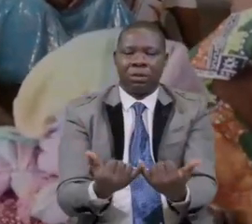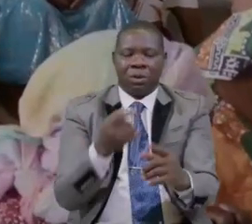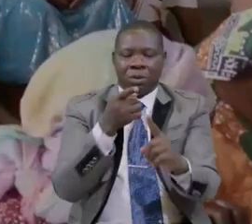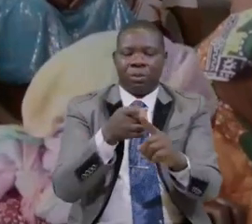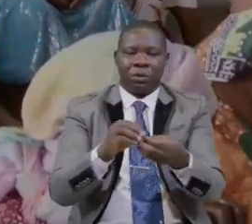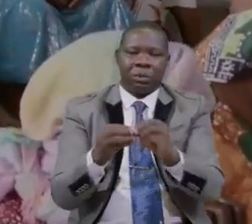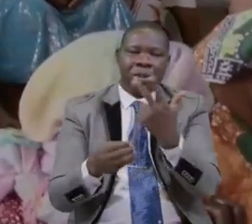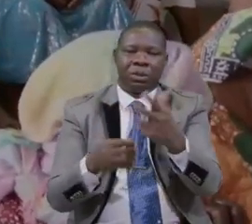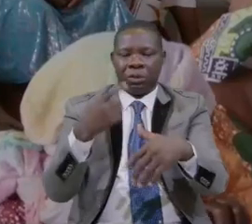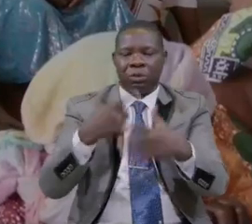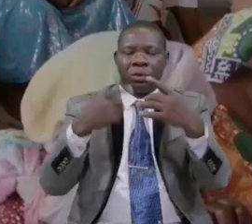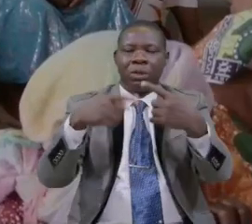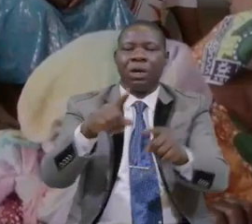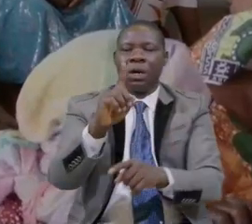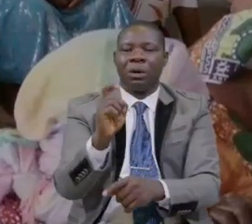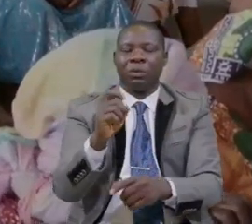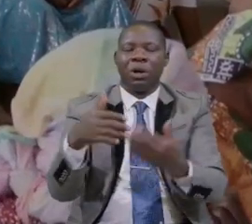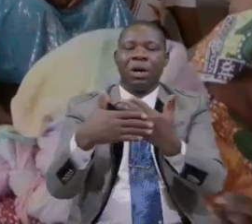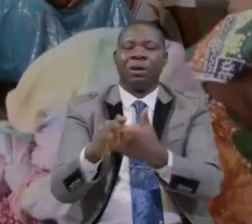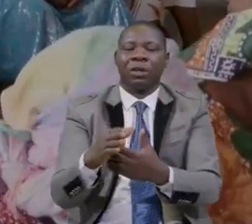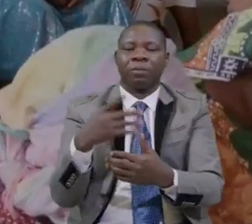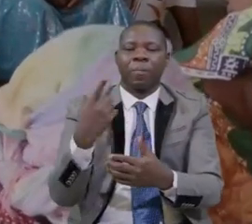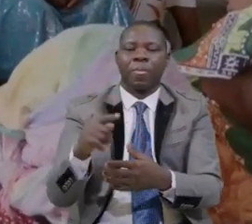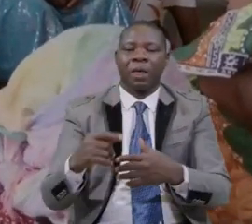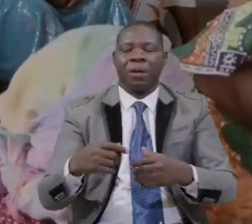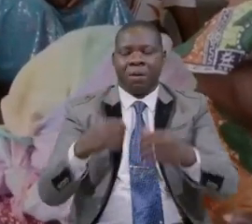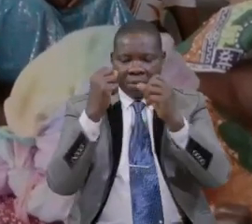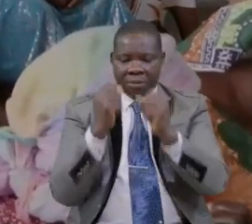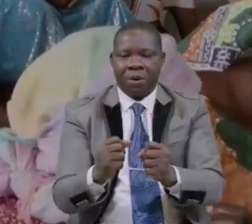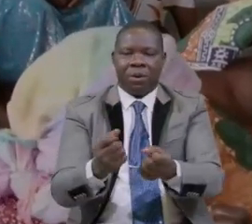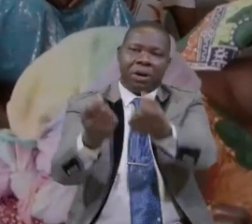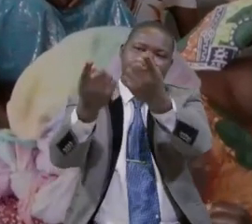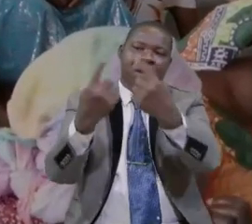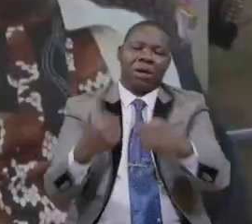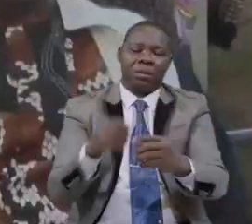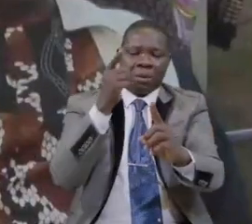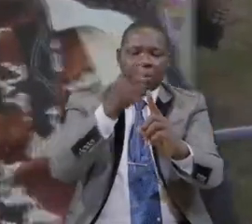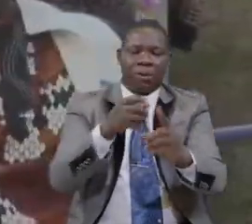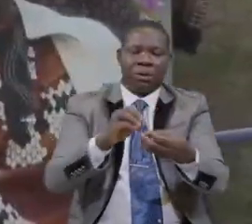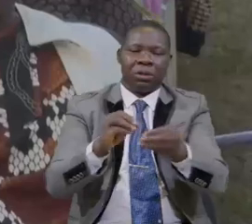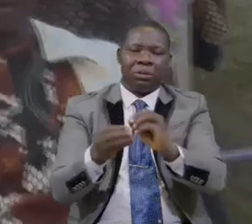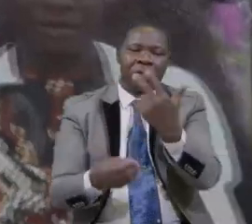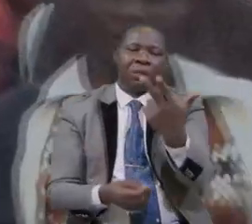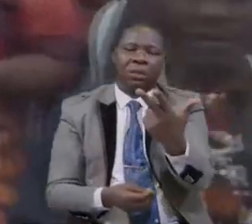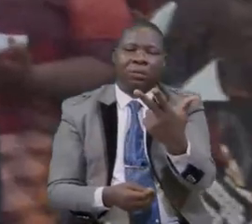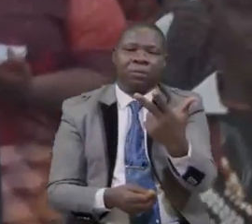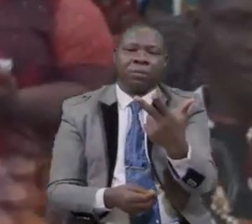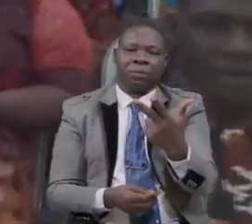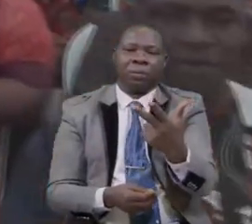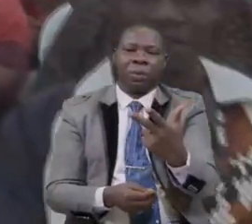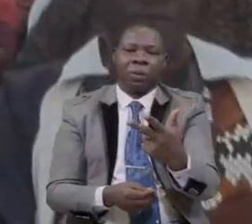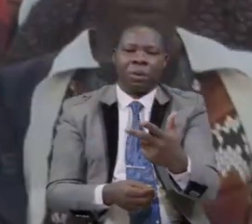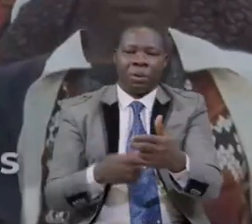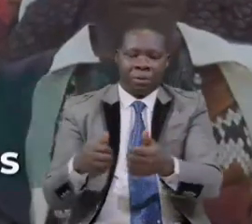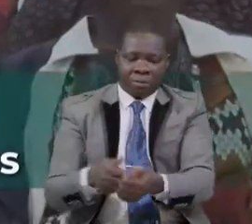qui est arrivé après que la puissance est venue sur le troisième point?